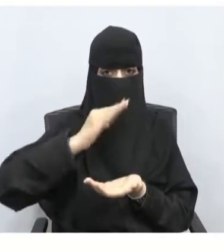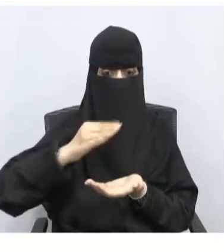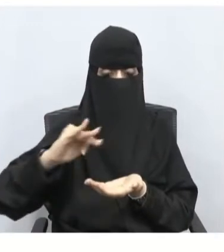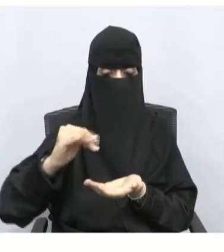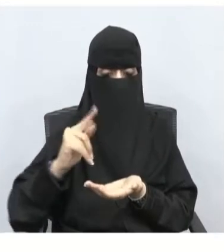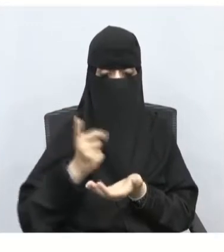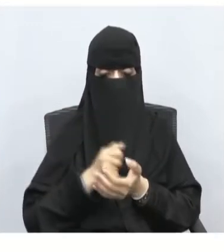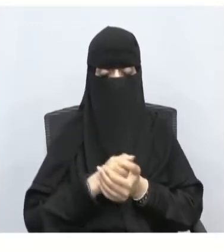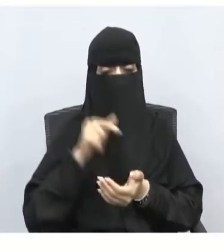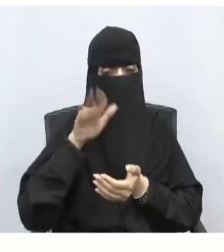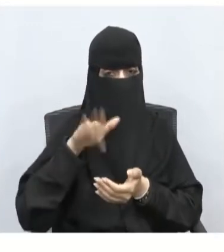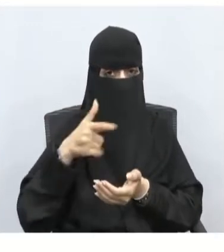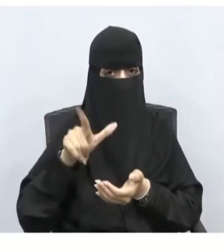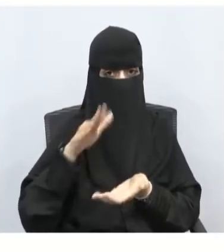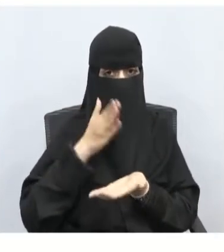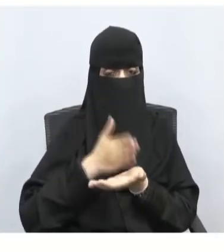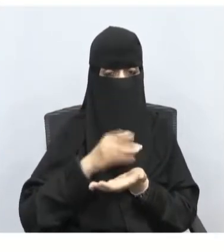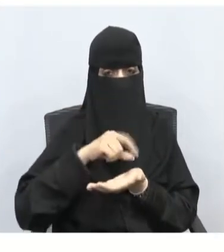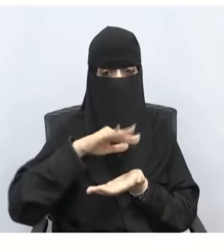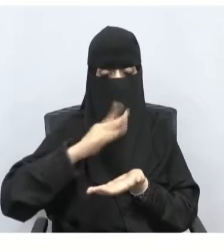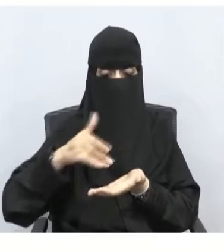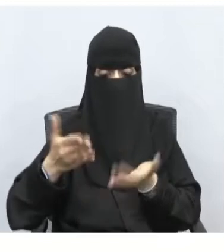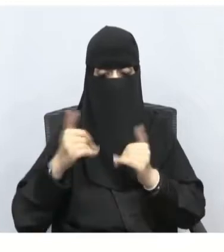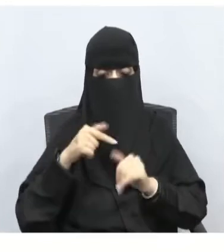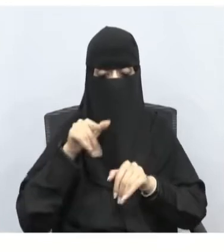الموجة؟ تسمى وسط الموجة.